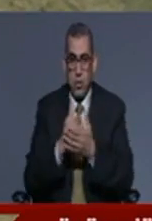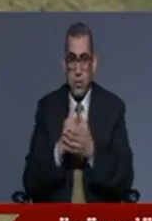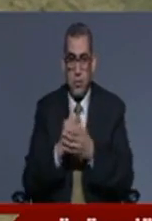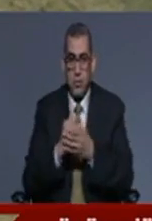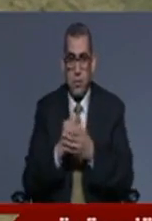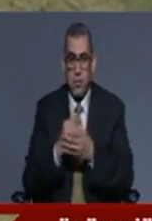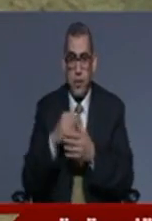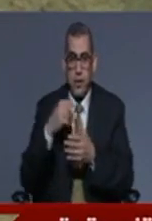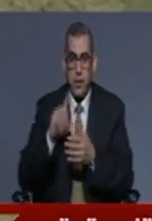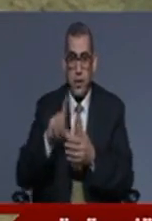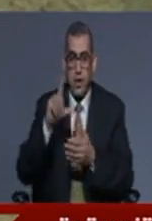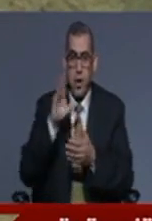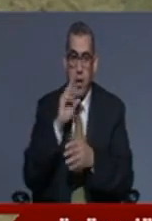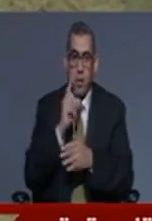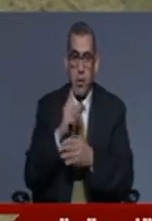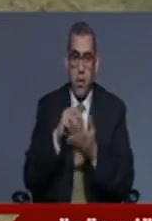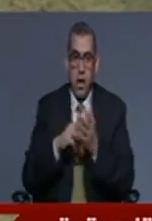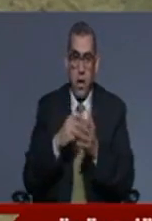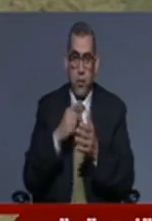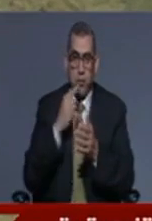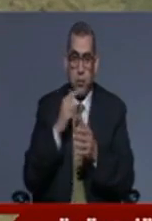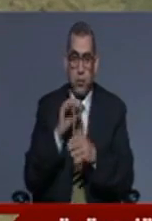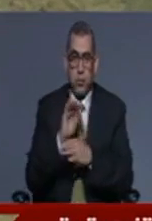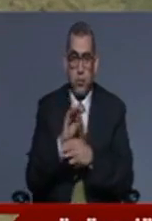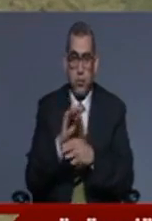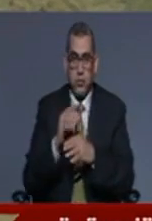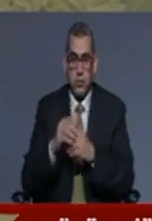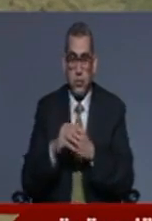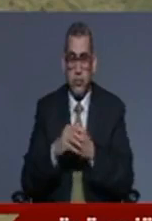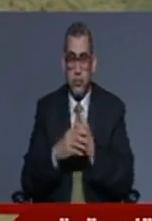رئيس دولة بنين بارتيس تالون،